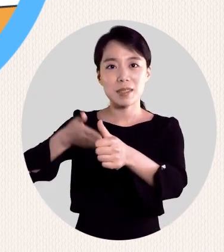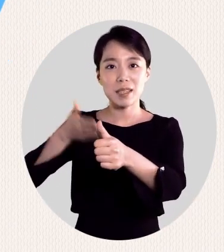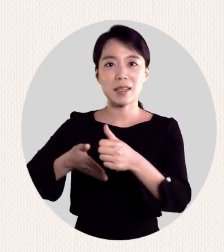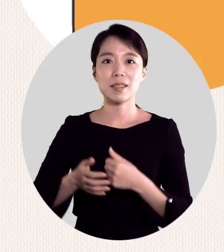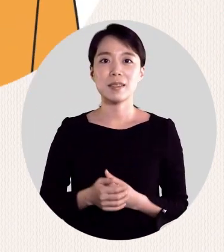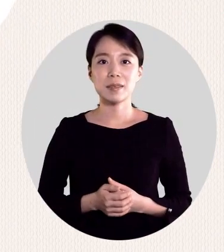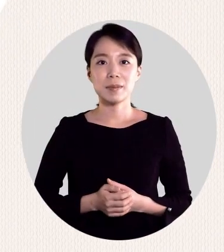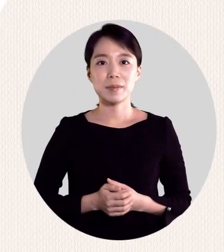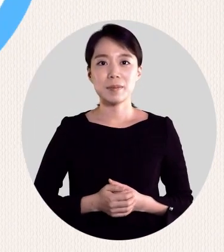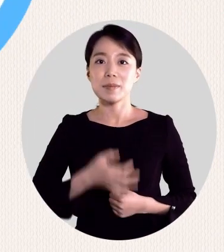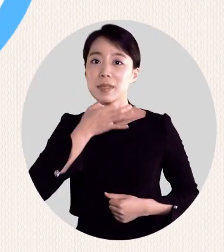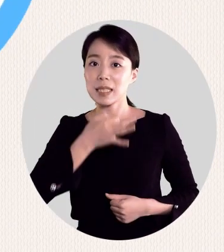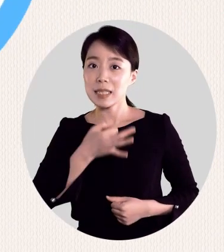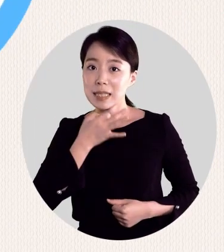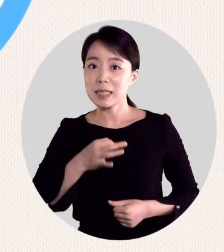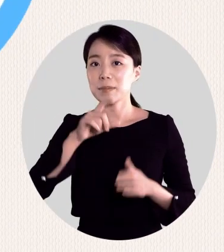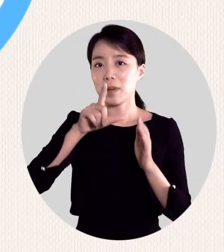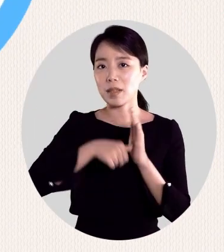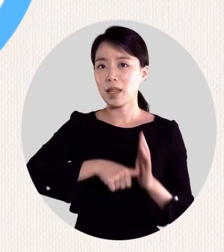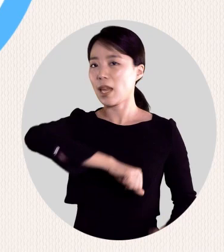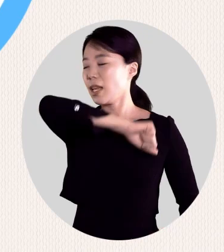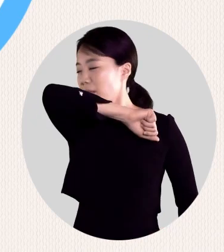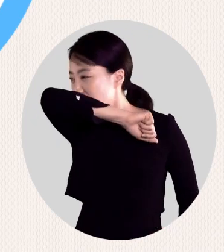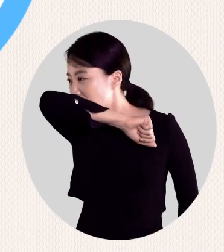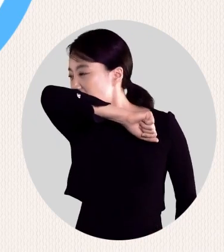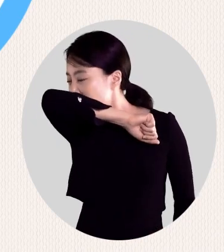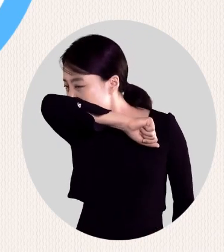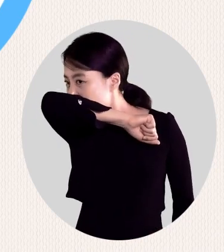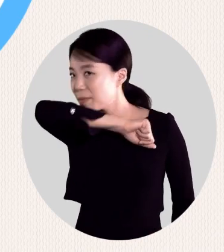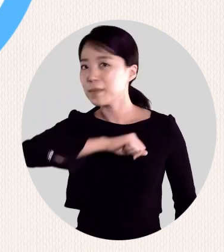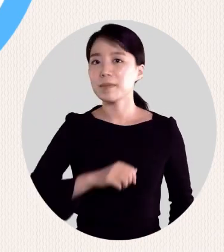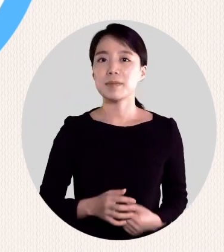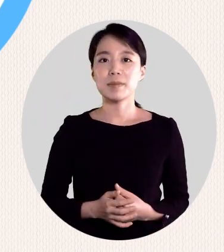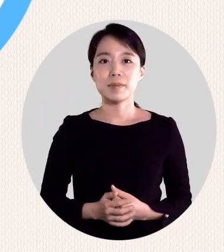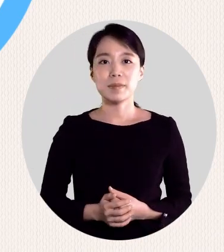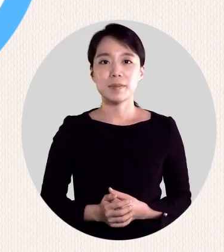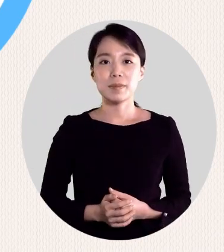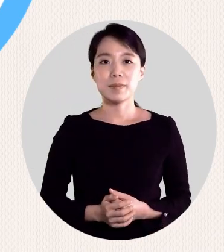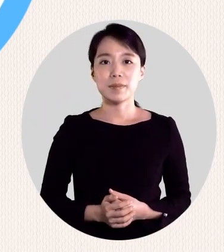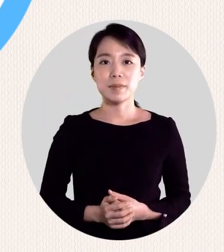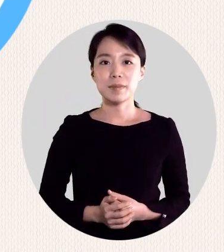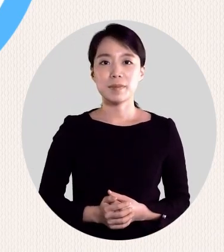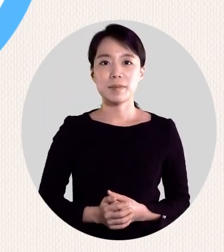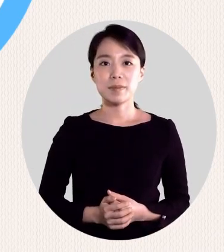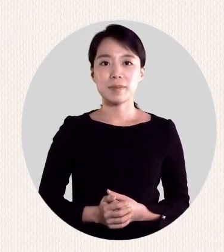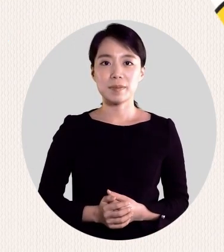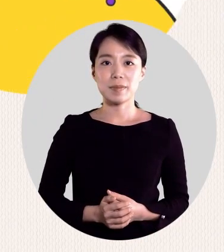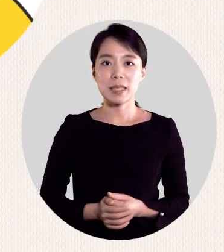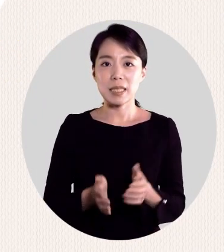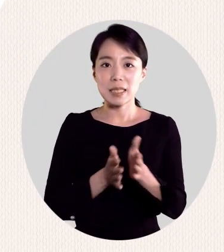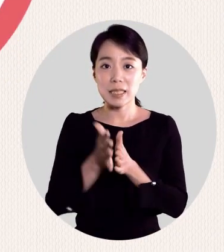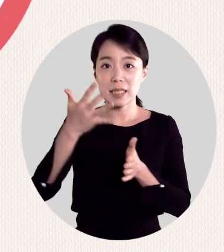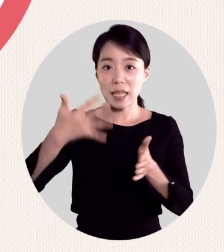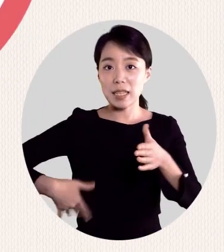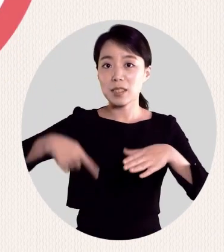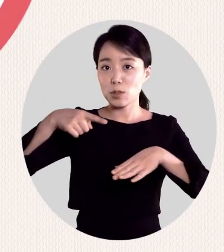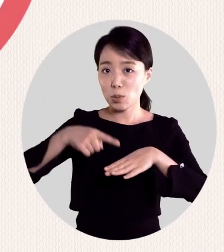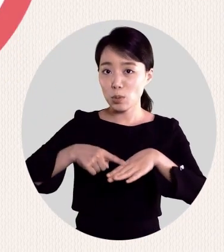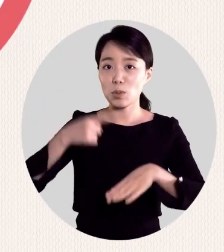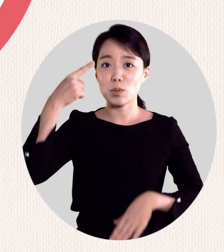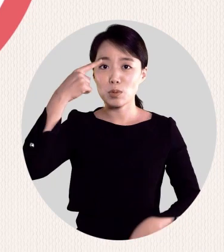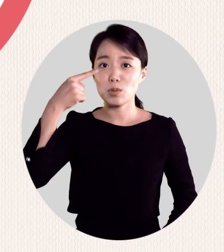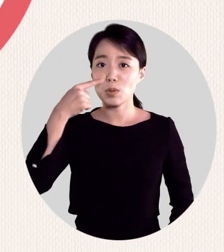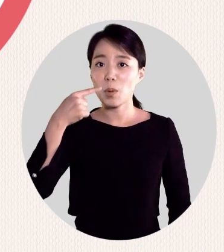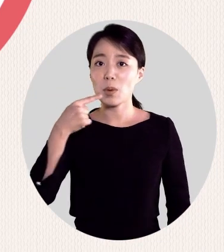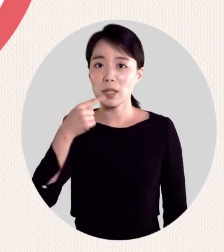씻어주세요. 기침 또는 재채기를 할 땐 옷소매로 입과 코를 가려주세요. 씻지 않은